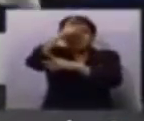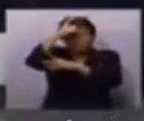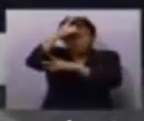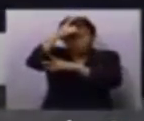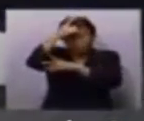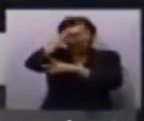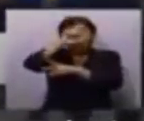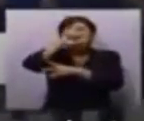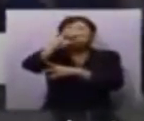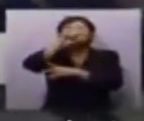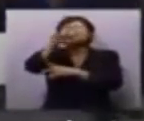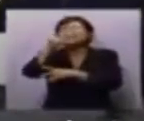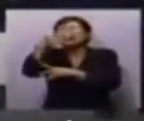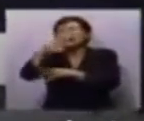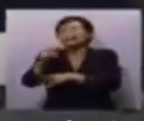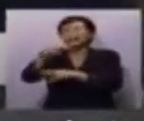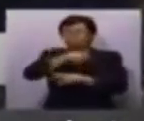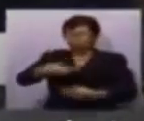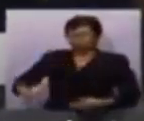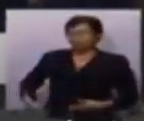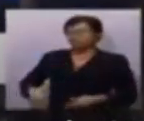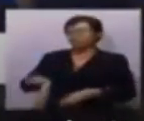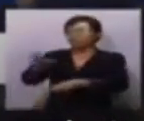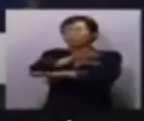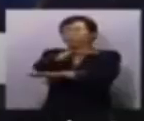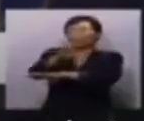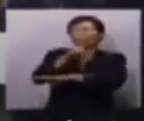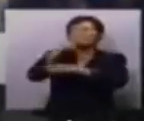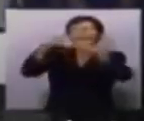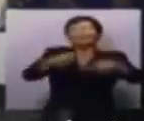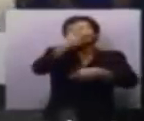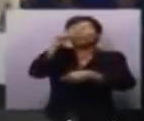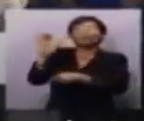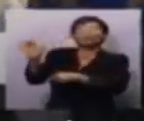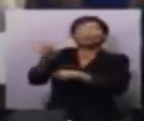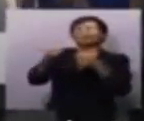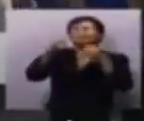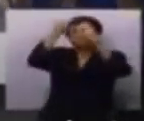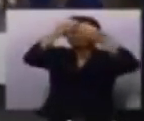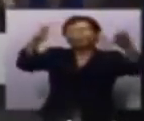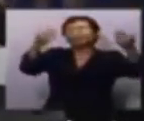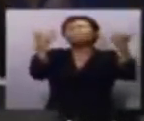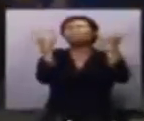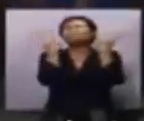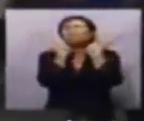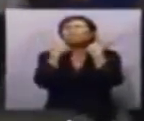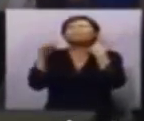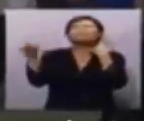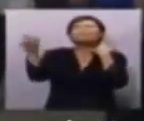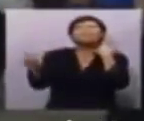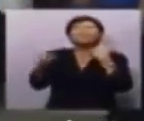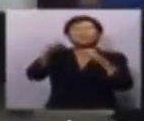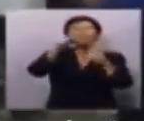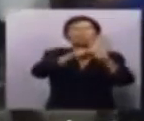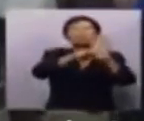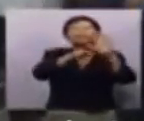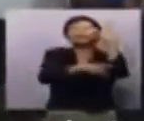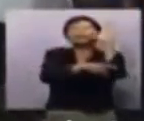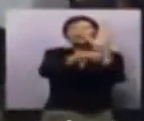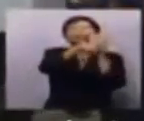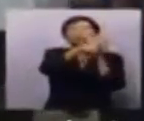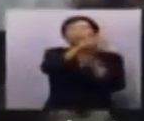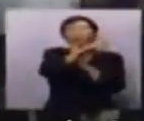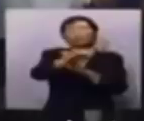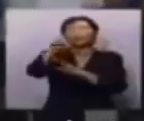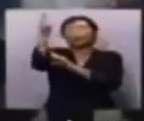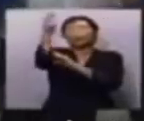Dato' Ahmad Zahid memberitahu Raja Bomoh tidak bertanding kerana diisytihar muflis. Bagi kerusi Dun Rungkup dan